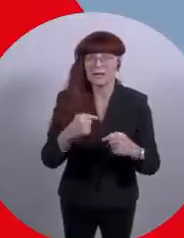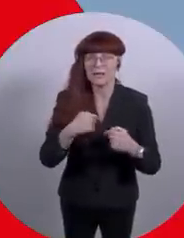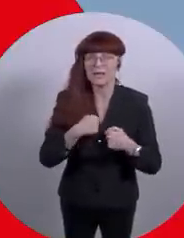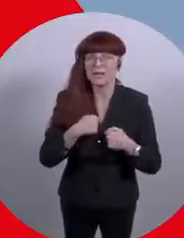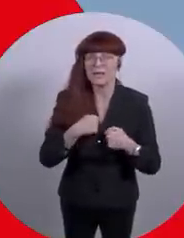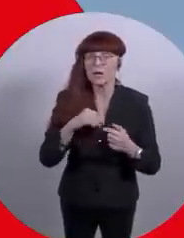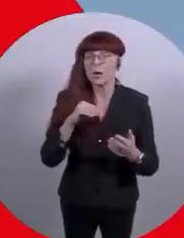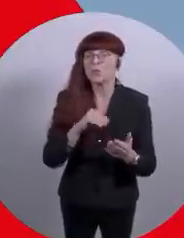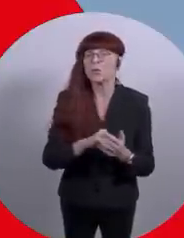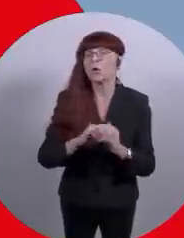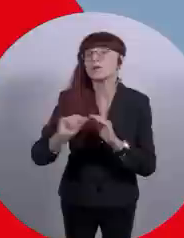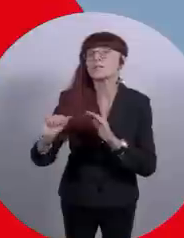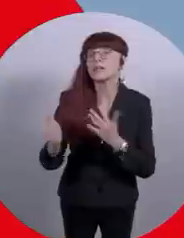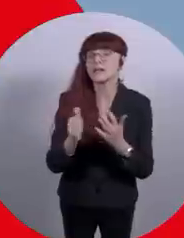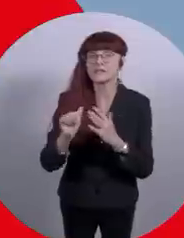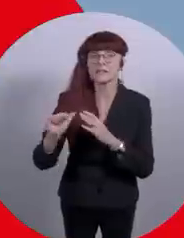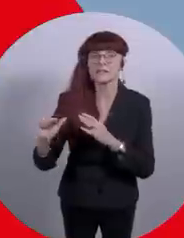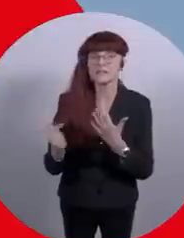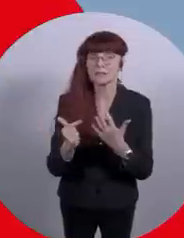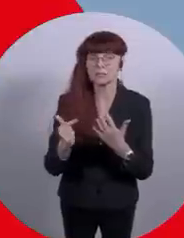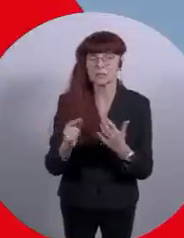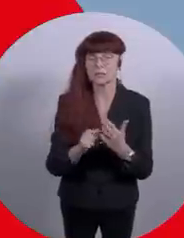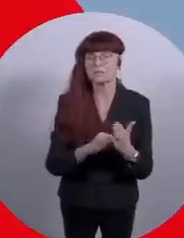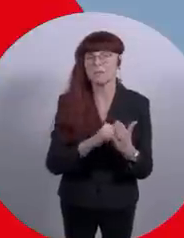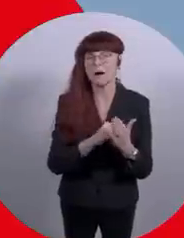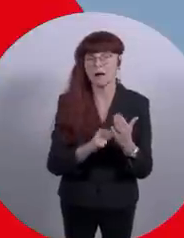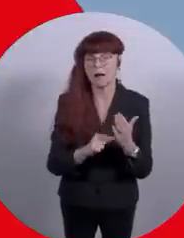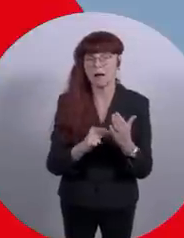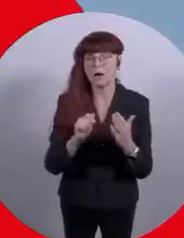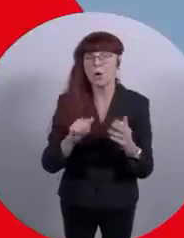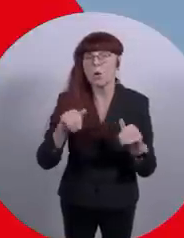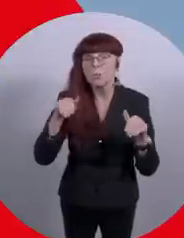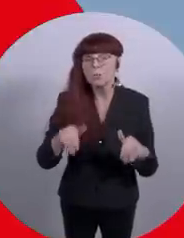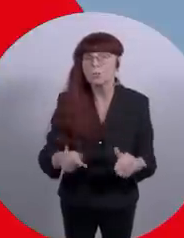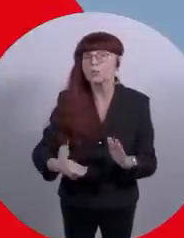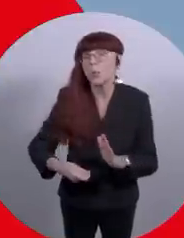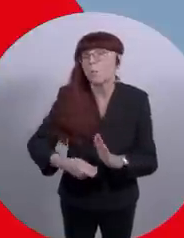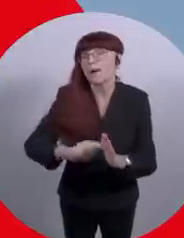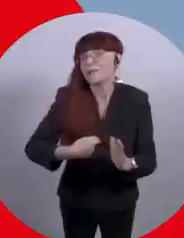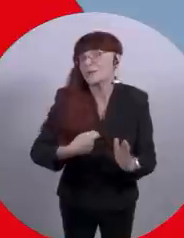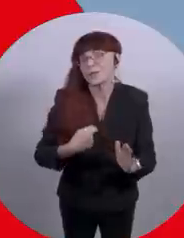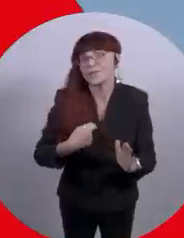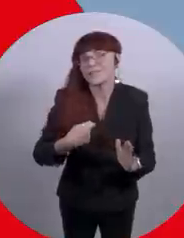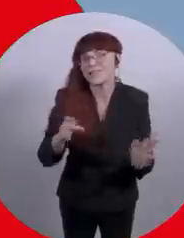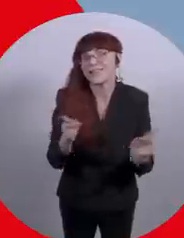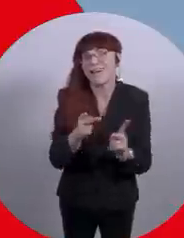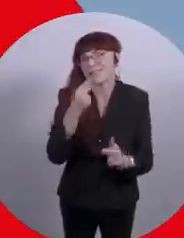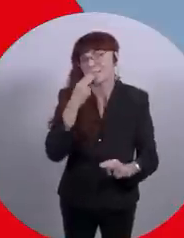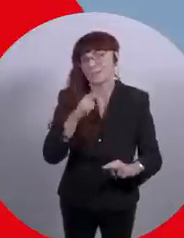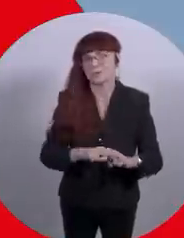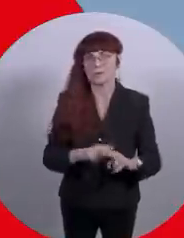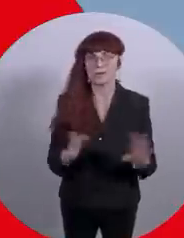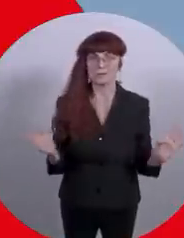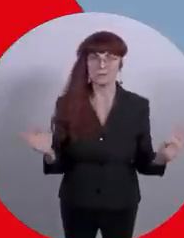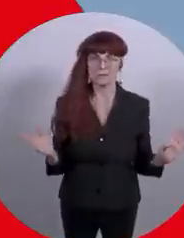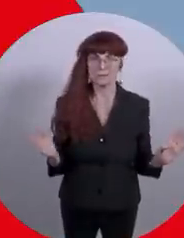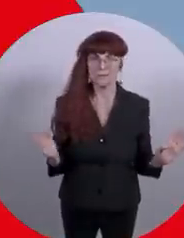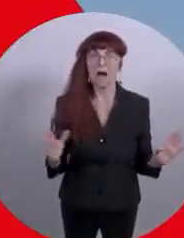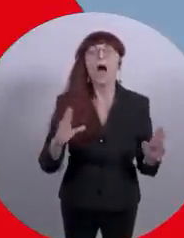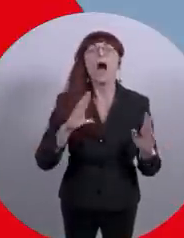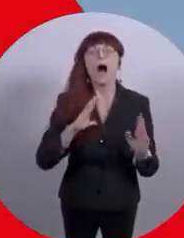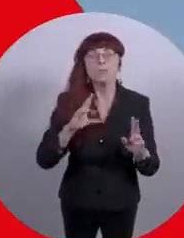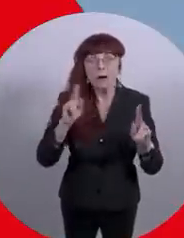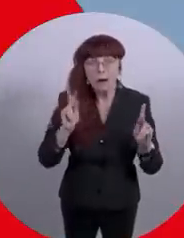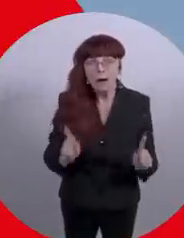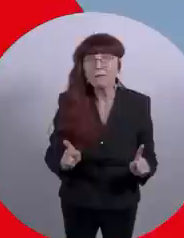sechstes oder ein Sinn des mal zu irgendeinem Zeitpunkt operiert werden muss das kann ich nicht versprechen aber ich kann euch